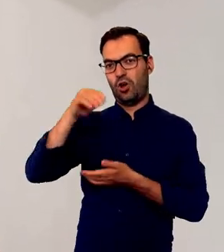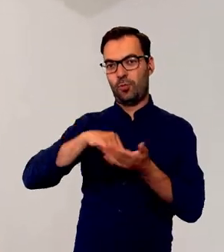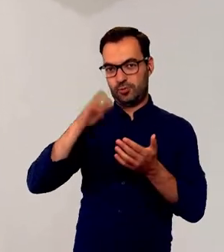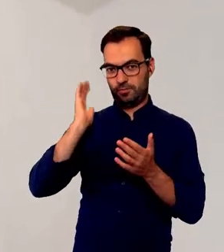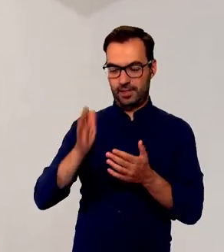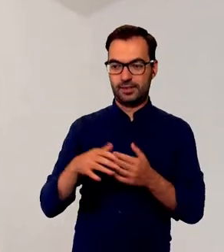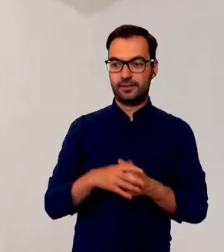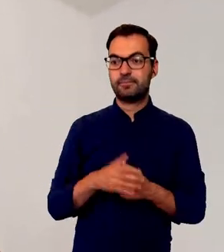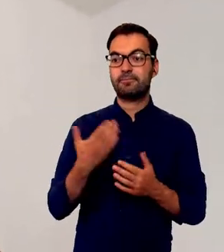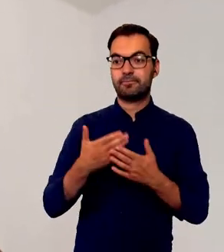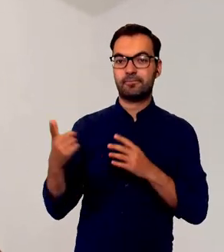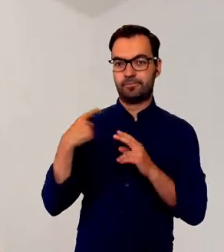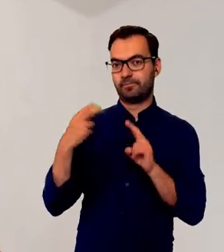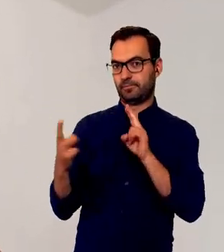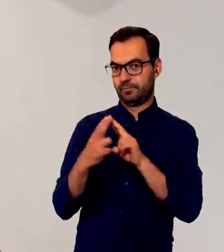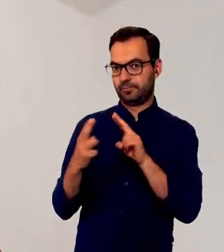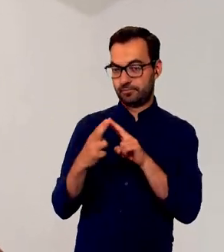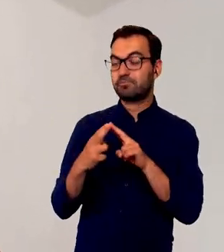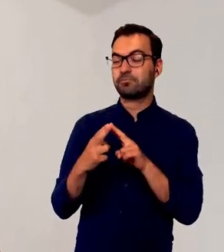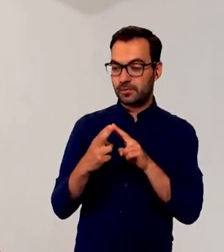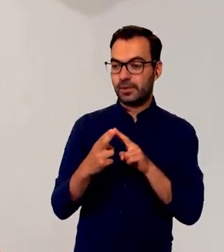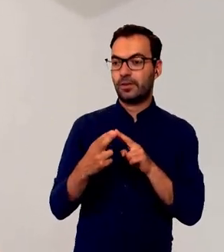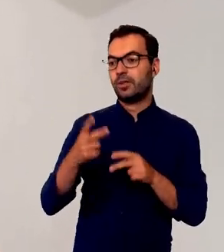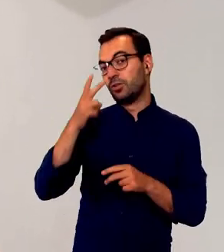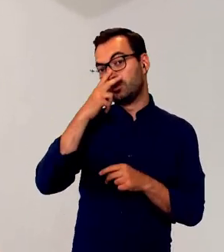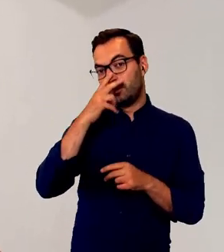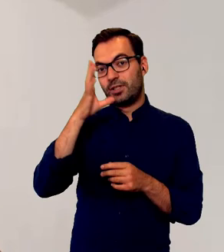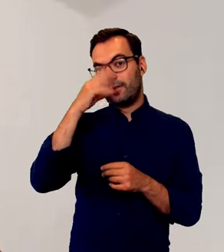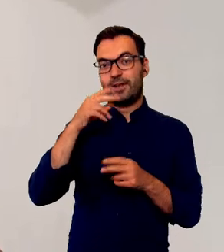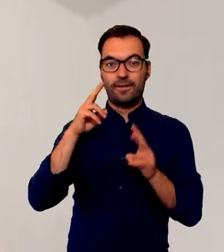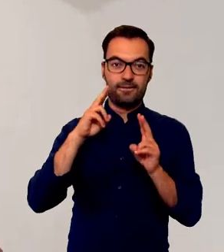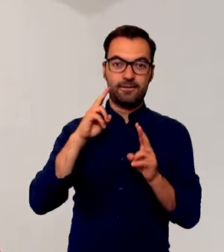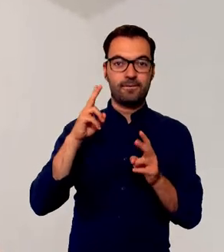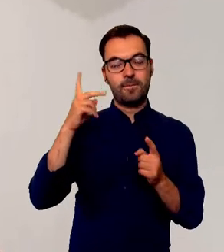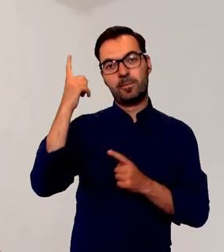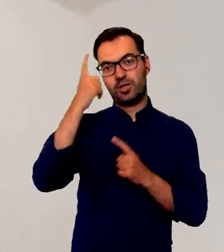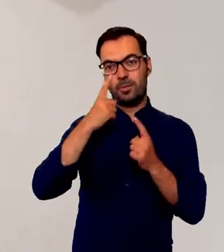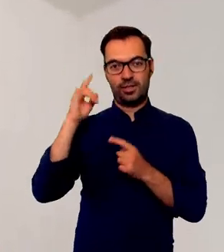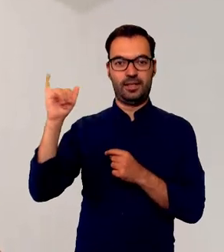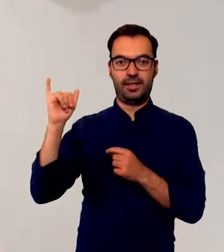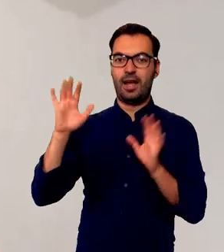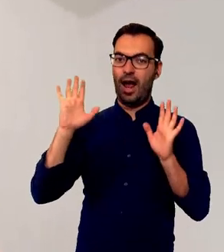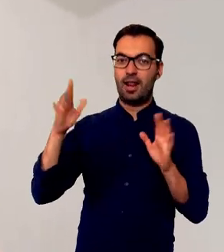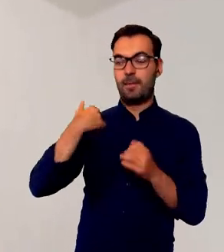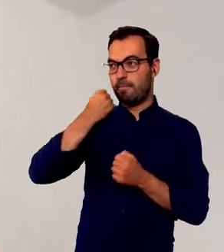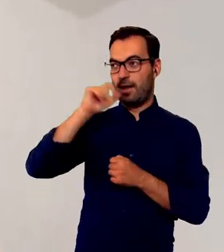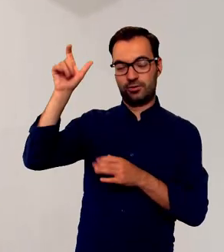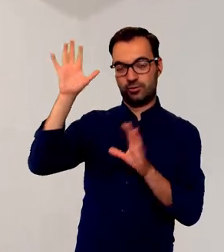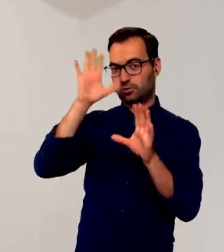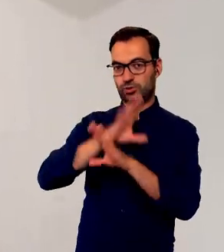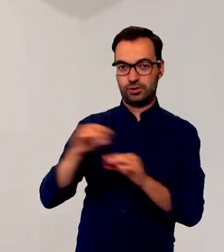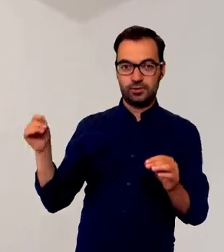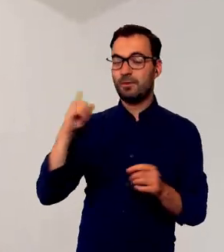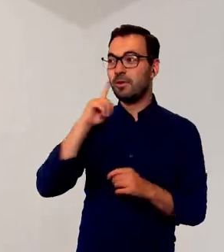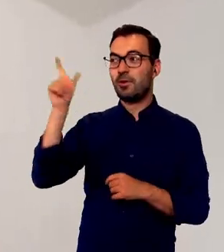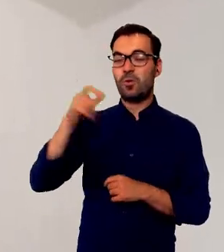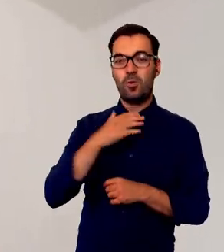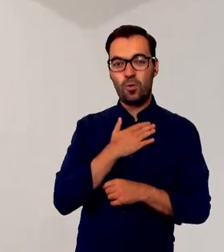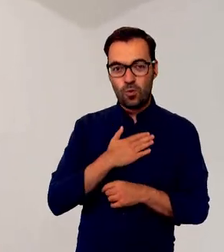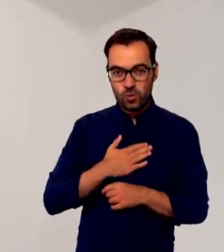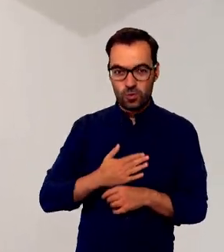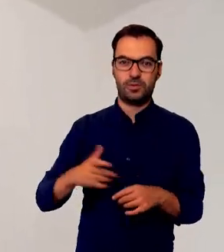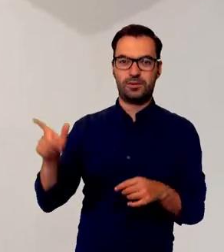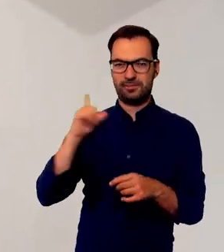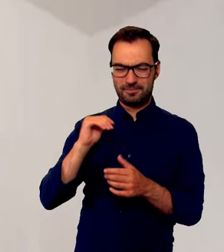się z nią umówiłam i zobaczycie, jakie są refleksje tego życia, ale ja ją bardzo szanuję, ja ją lubię, ja się z